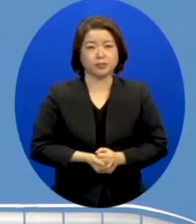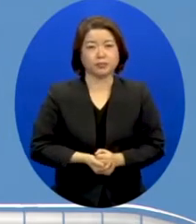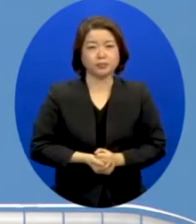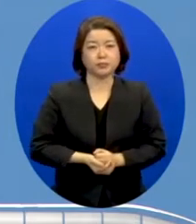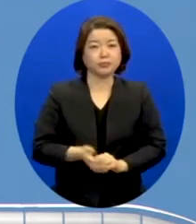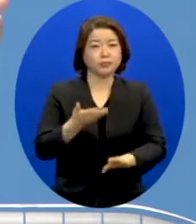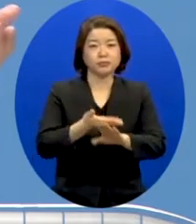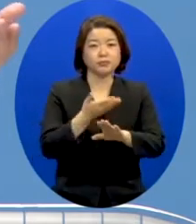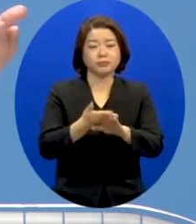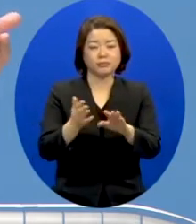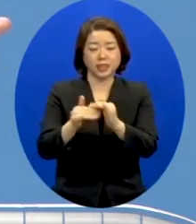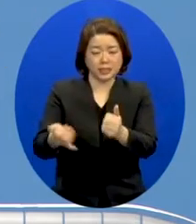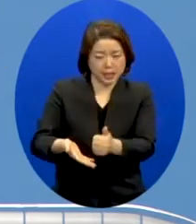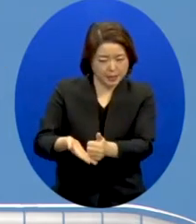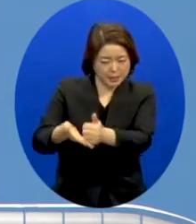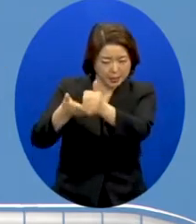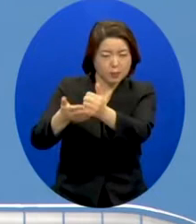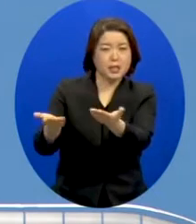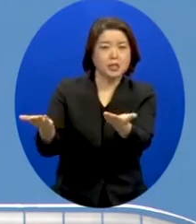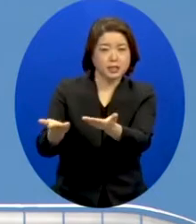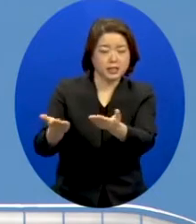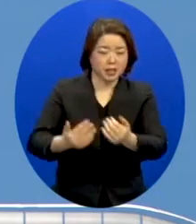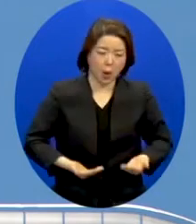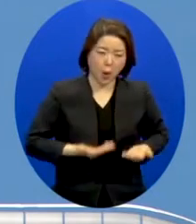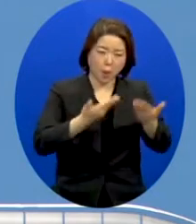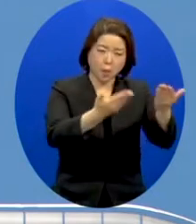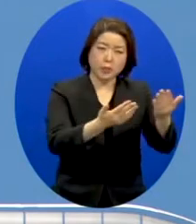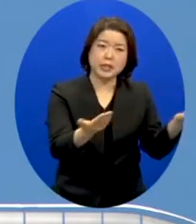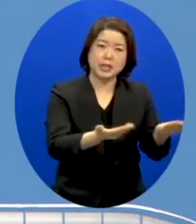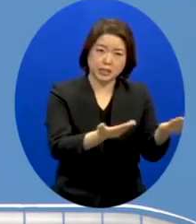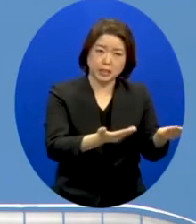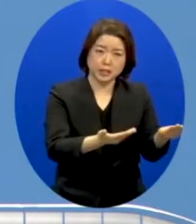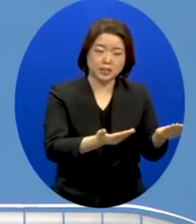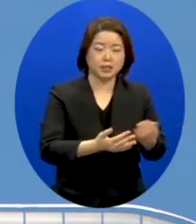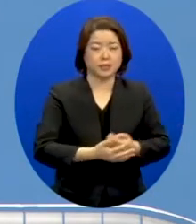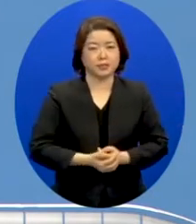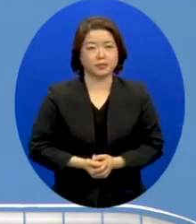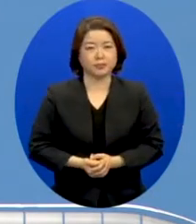2 다른 사람들을 섬기는 일 봉사하는 1